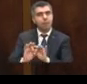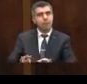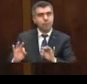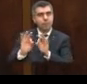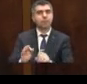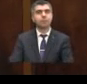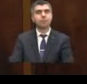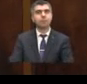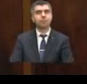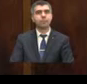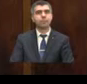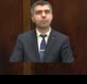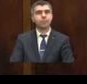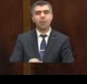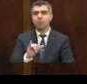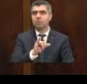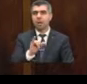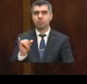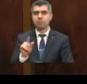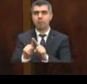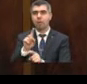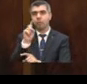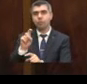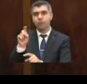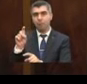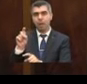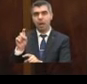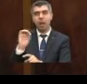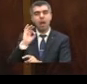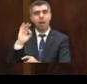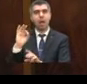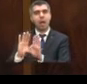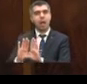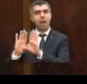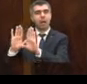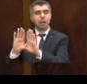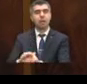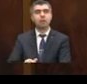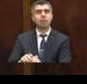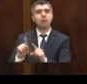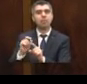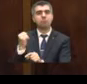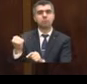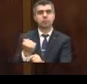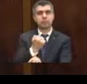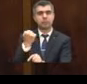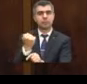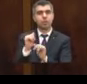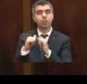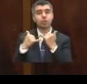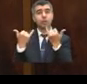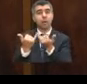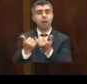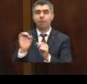عدم المساس باختصاص هذه الجماعات، ومن ذلك عدم تعطيل انعقاد دوراتها